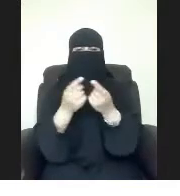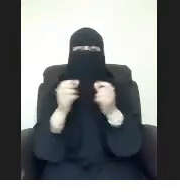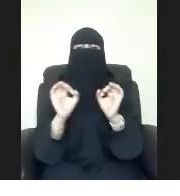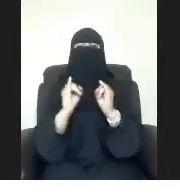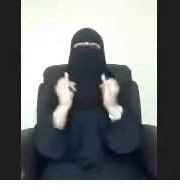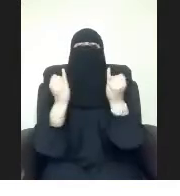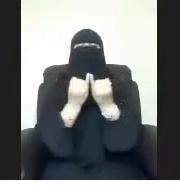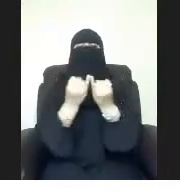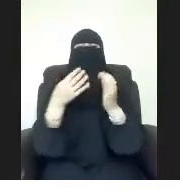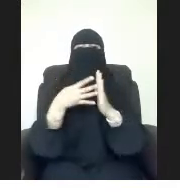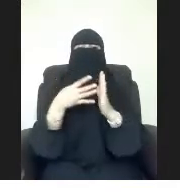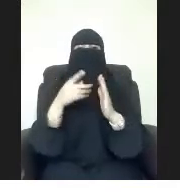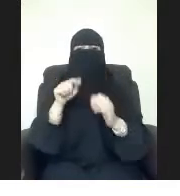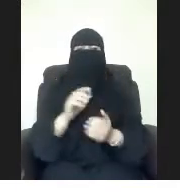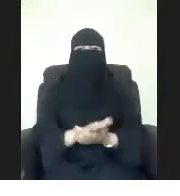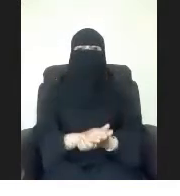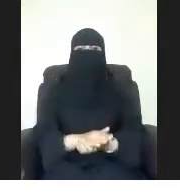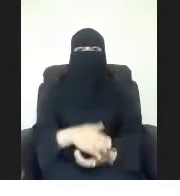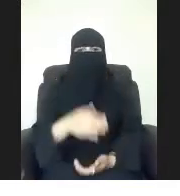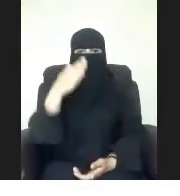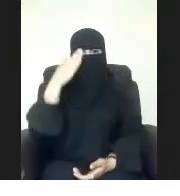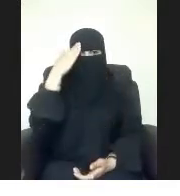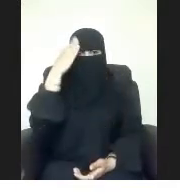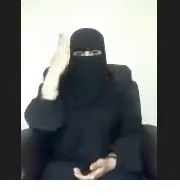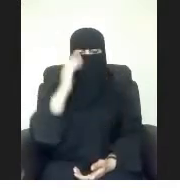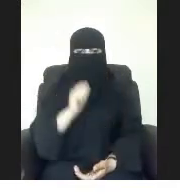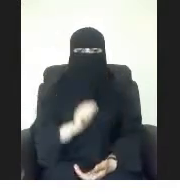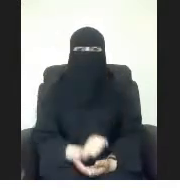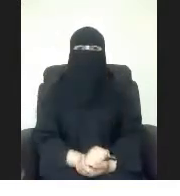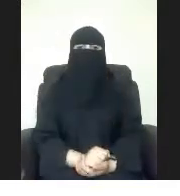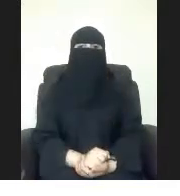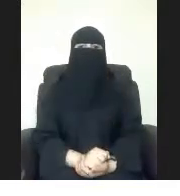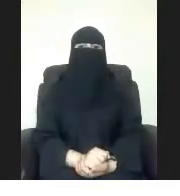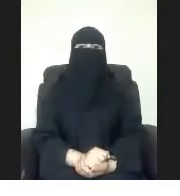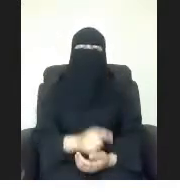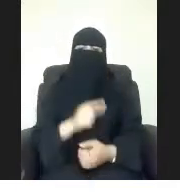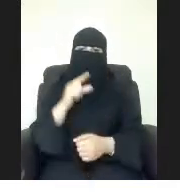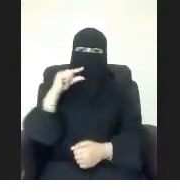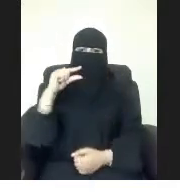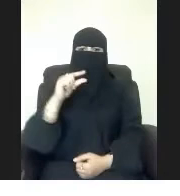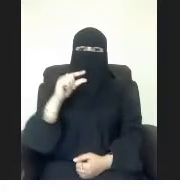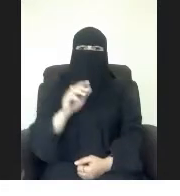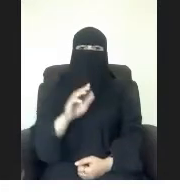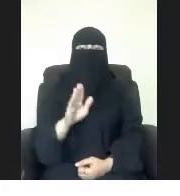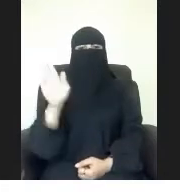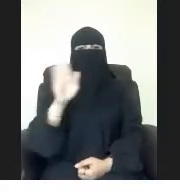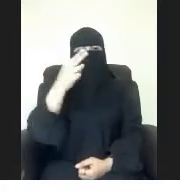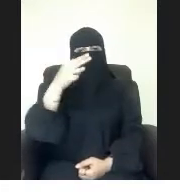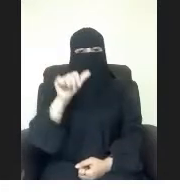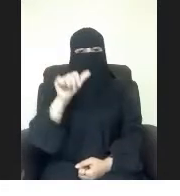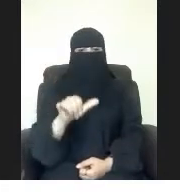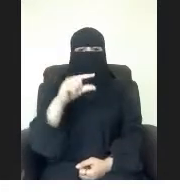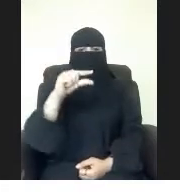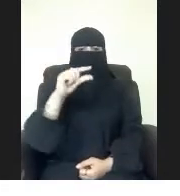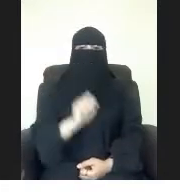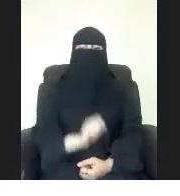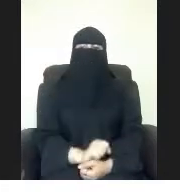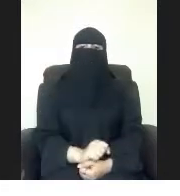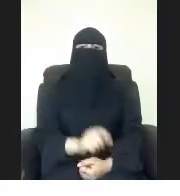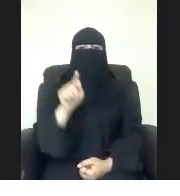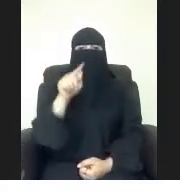وسعيد بوجود أيضا الزملاء الدكتور سمير النجدي ودكتور حسن الزهراني والآخرين